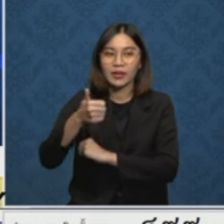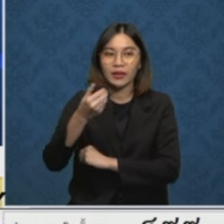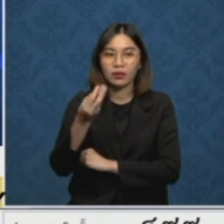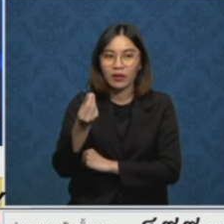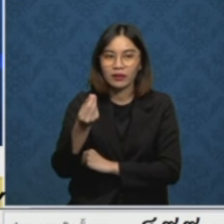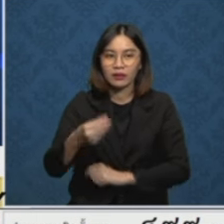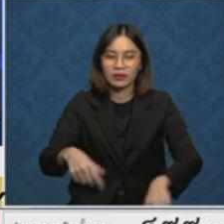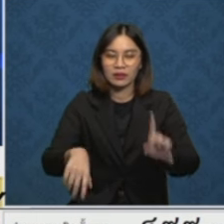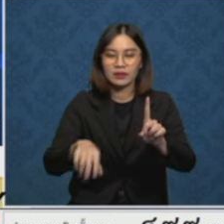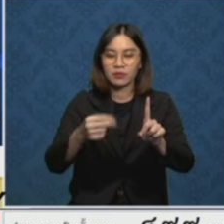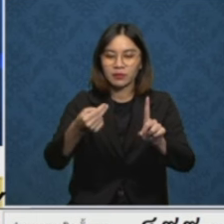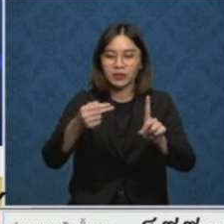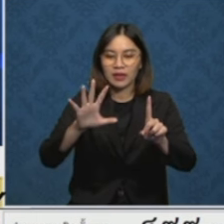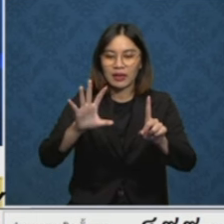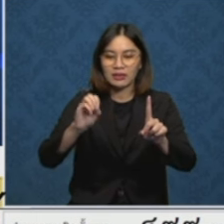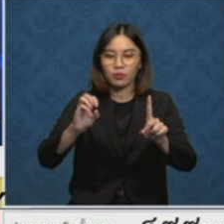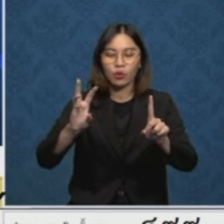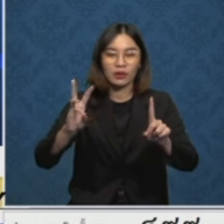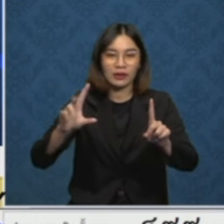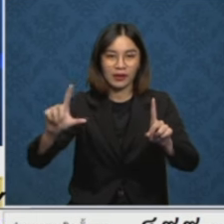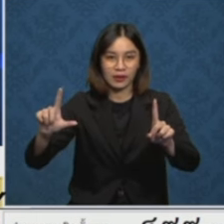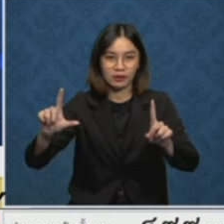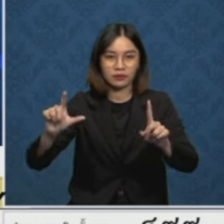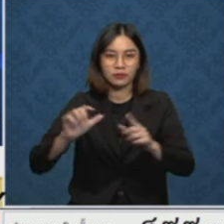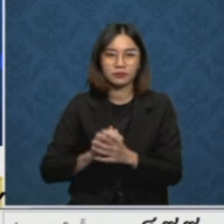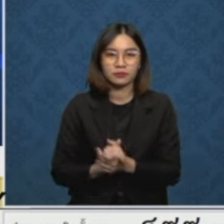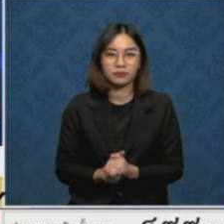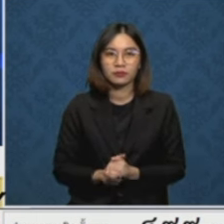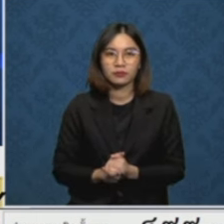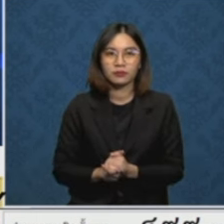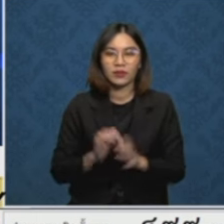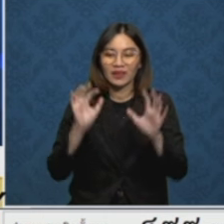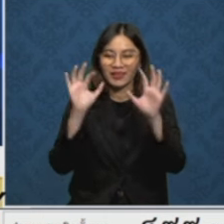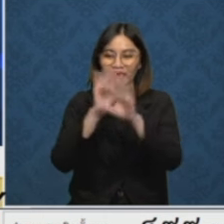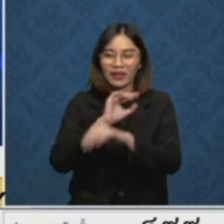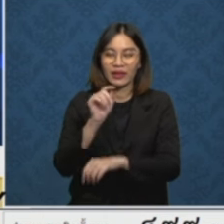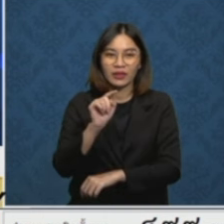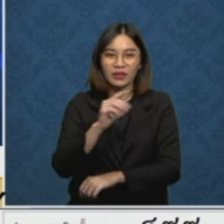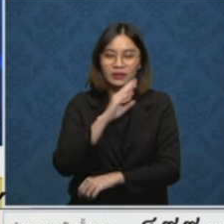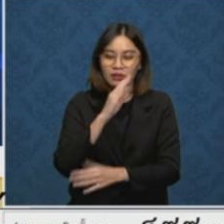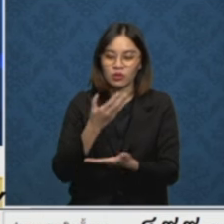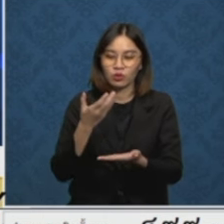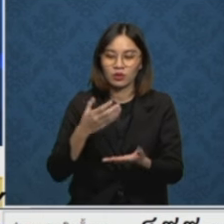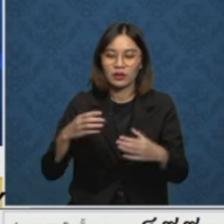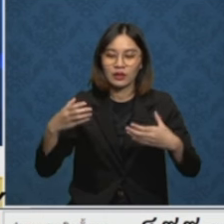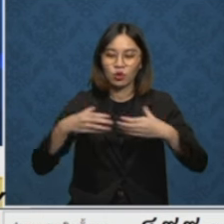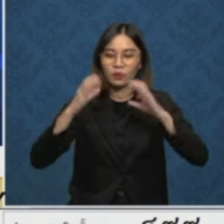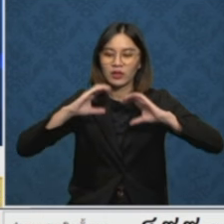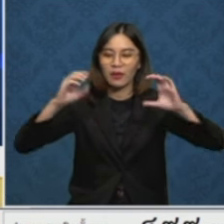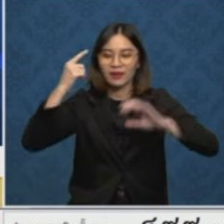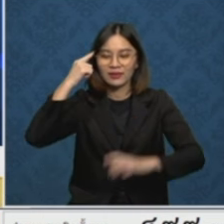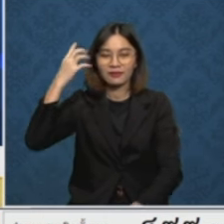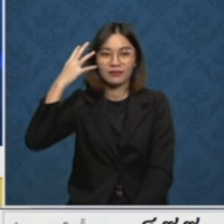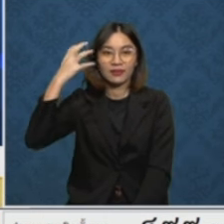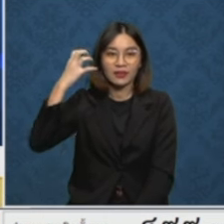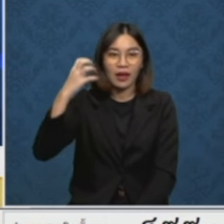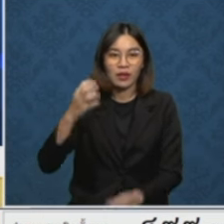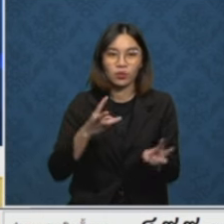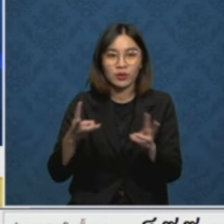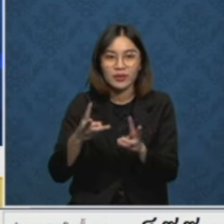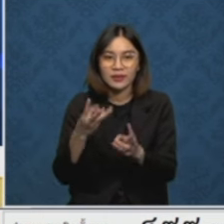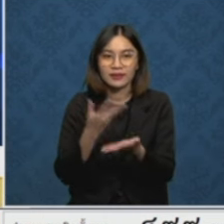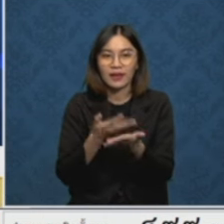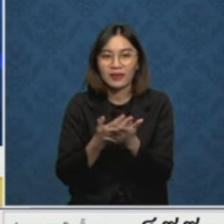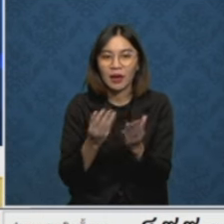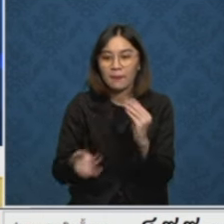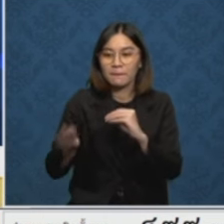แค่ 1,056 ล้านบาทมันเหมือนกับว่าถ้ารัฐบาลนึกอะไรไม่ออกก็ใช้วิธีการแบ่งงบ